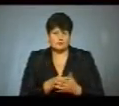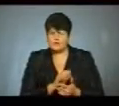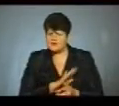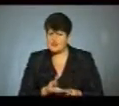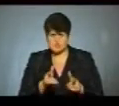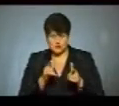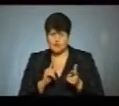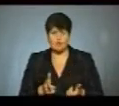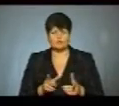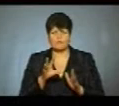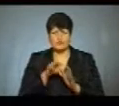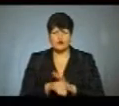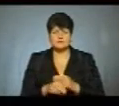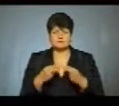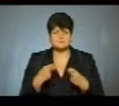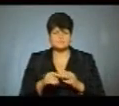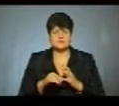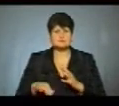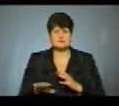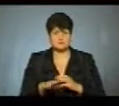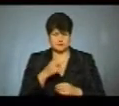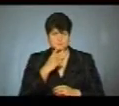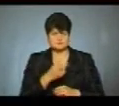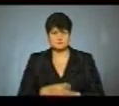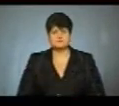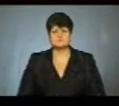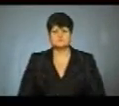із запровадженням ринку землі. Давайте подивимося, як це відбувалося.